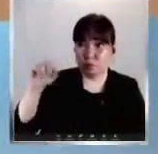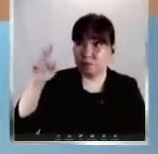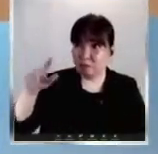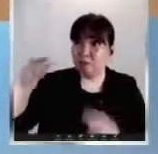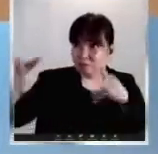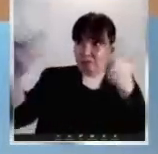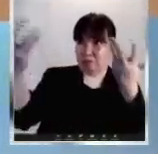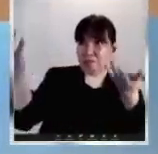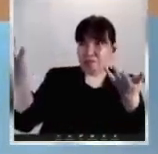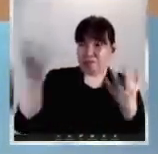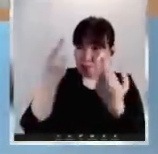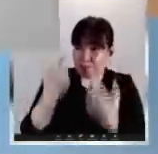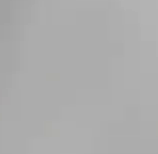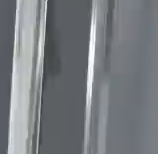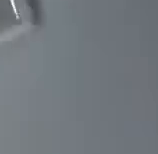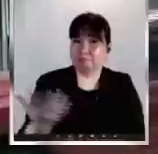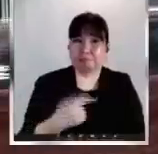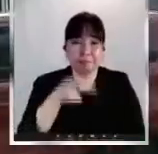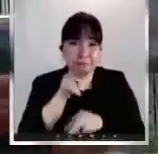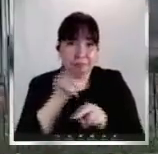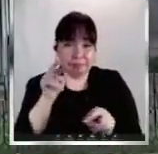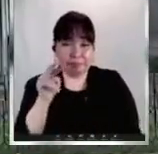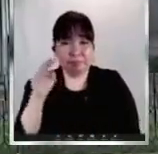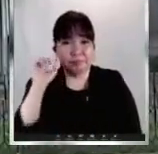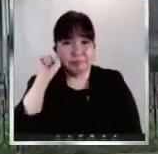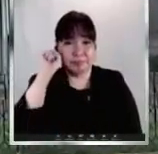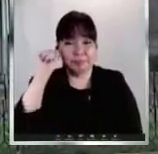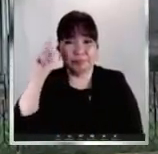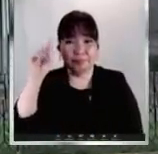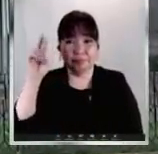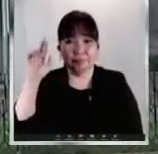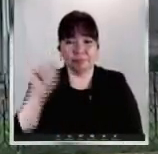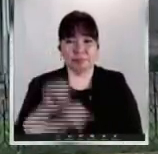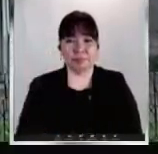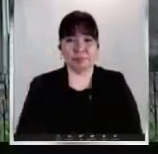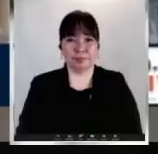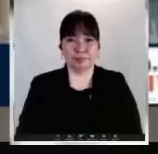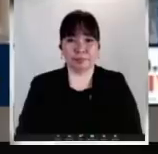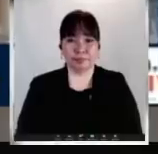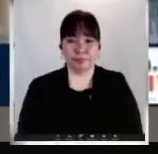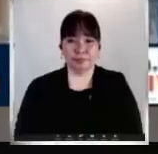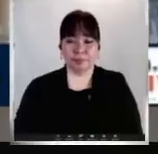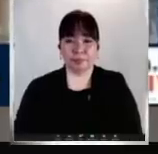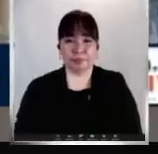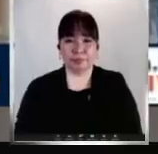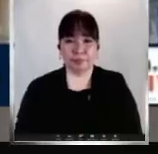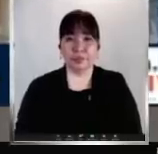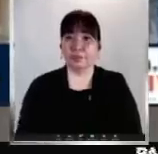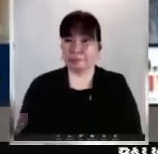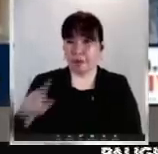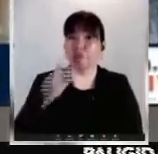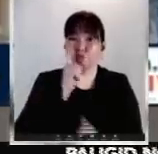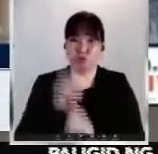Yan ang tinutukan ni Sandra Aguinaldo. Physical dapat na humarap kanina si dating